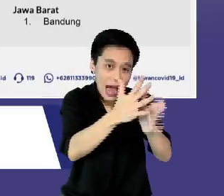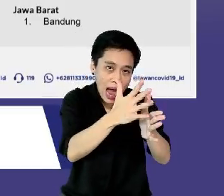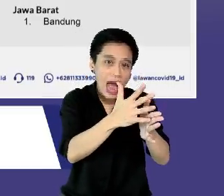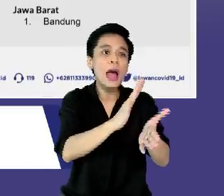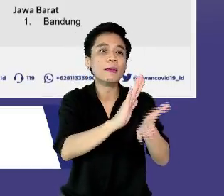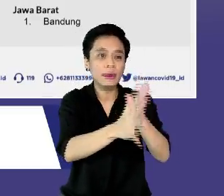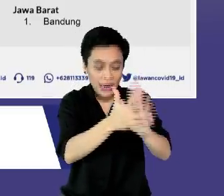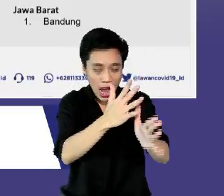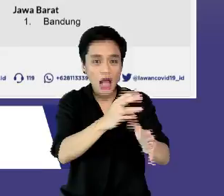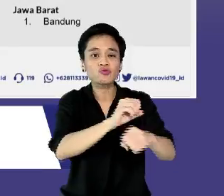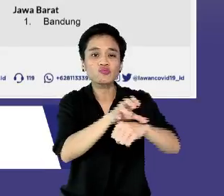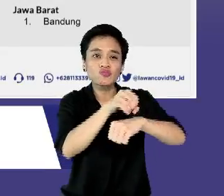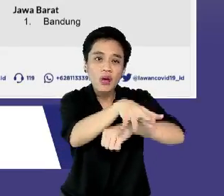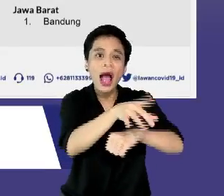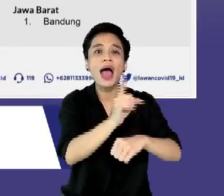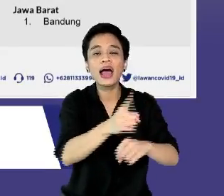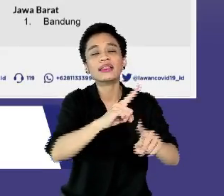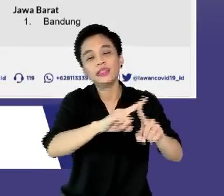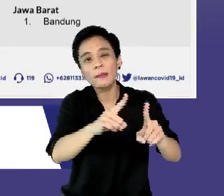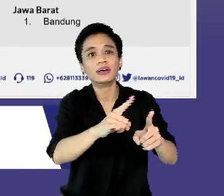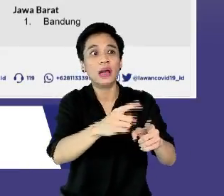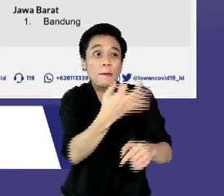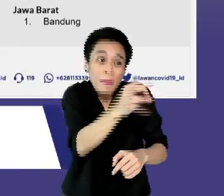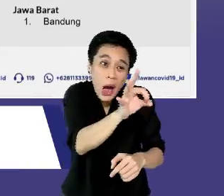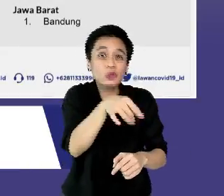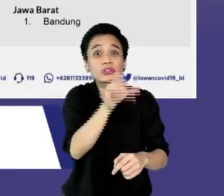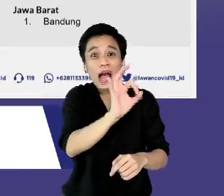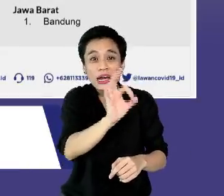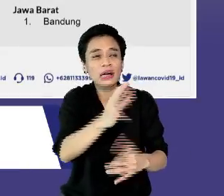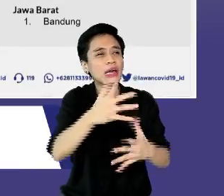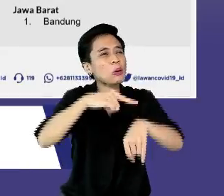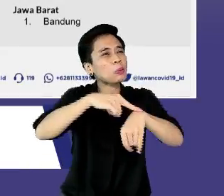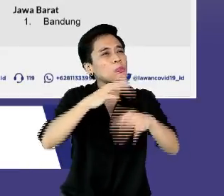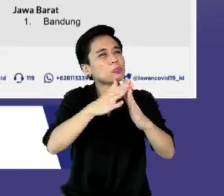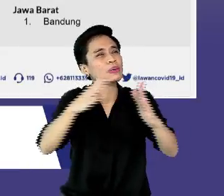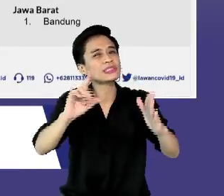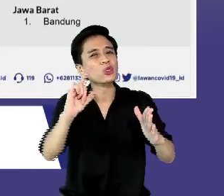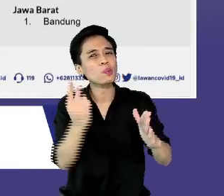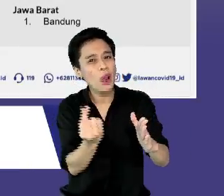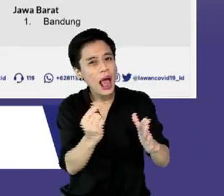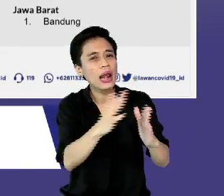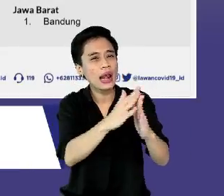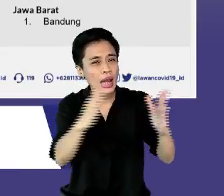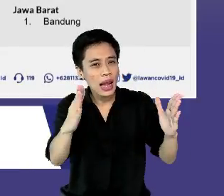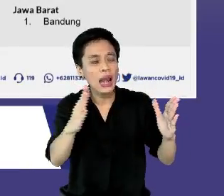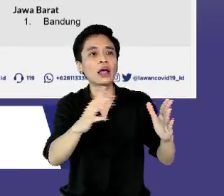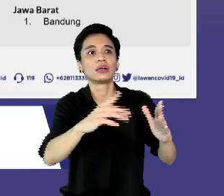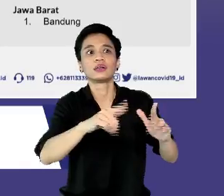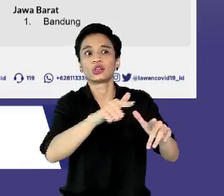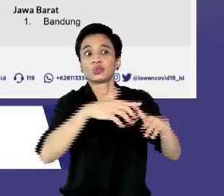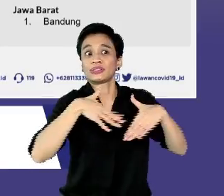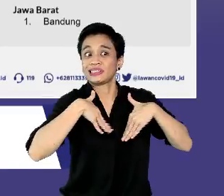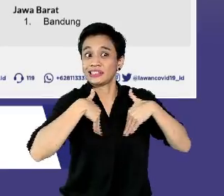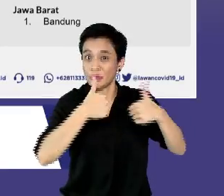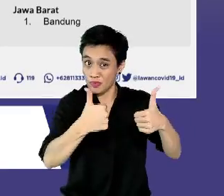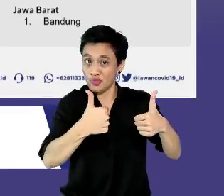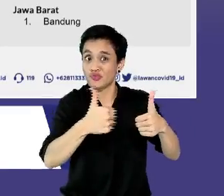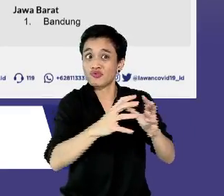kasus namun tidak ada penambahan kasus baru dalam 4 minggu terakhir dan angka kesembuhannya lebih